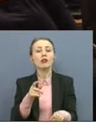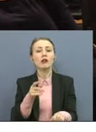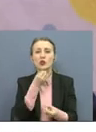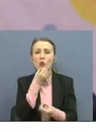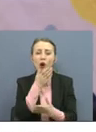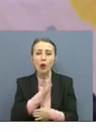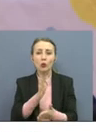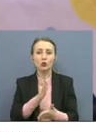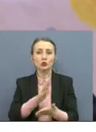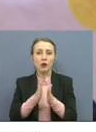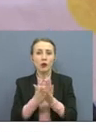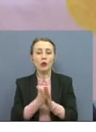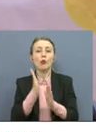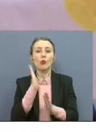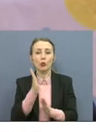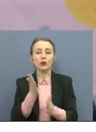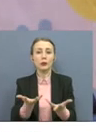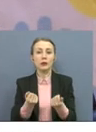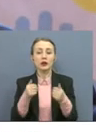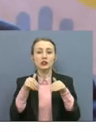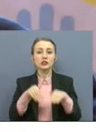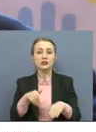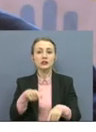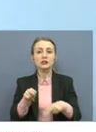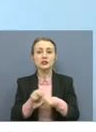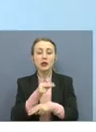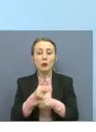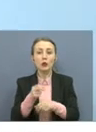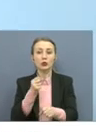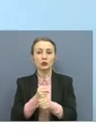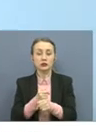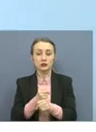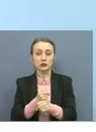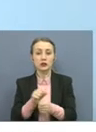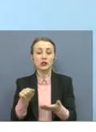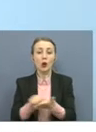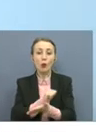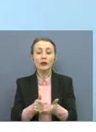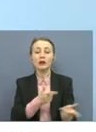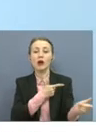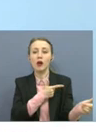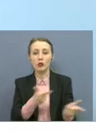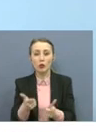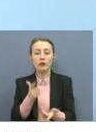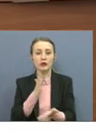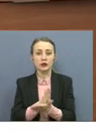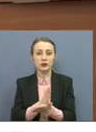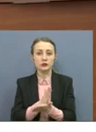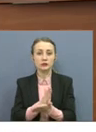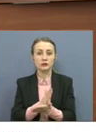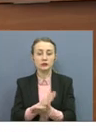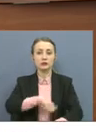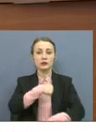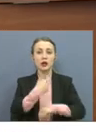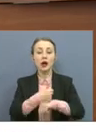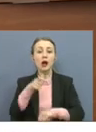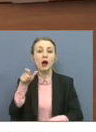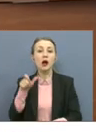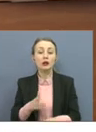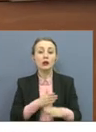қамтудың жобалық сметалық құжаттарын жылдамдатып әзірлеу қажет. Өңір басшысы Ермек Боранбайұлы сондай-ақ аудан тұрғындарымен кездесіп,